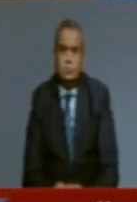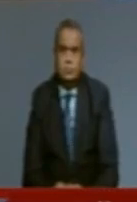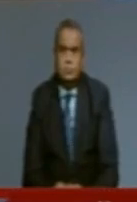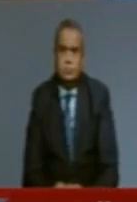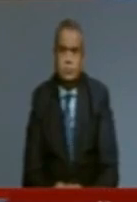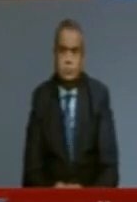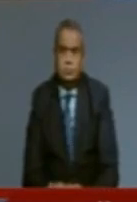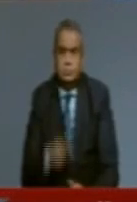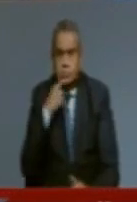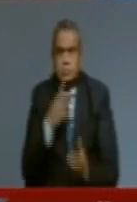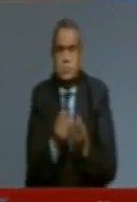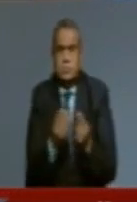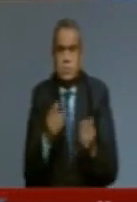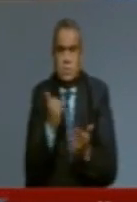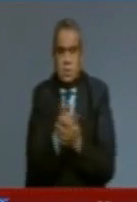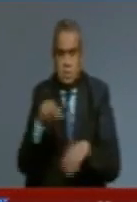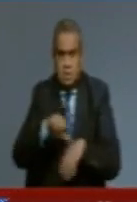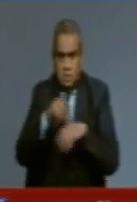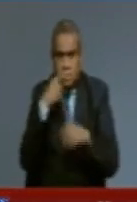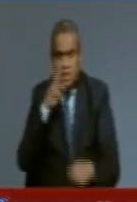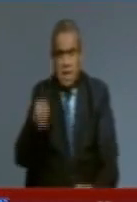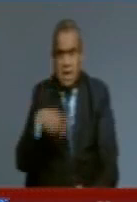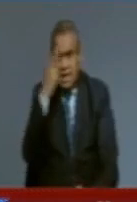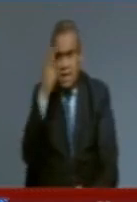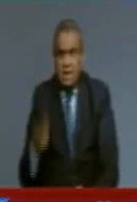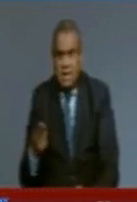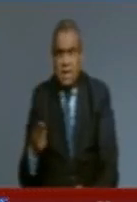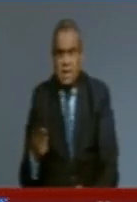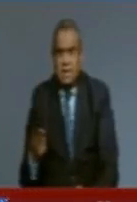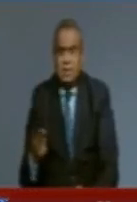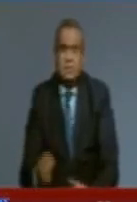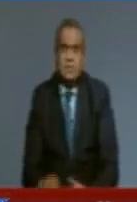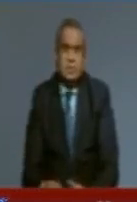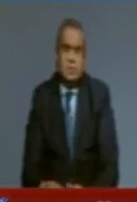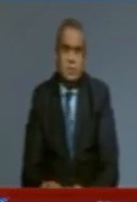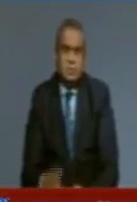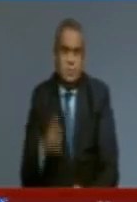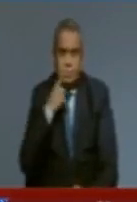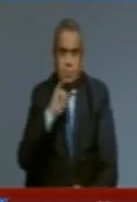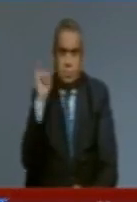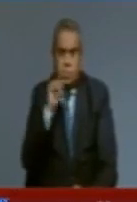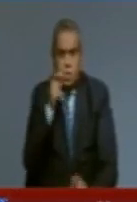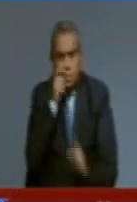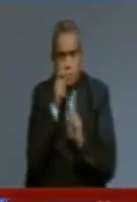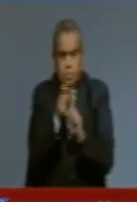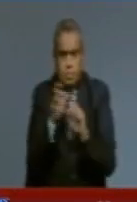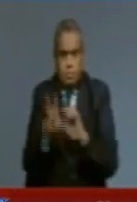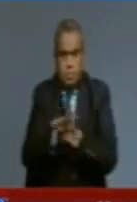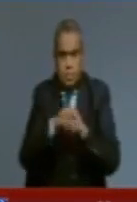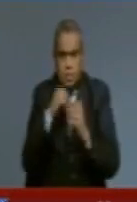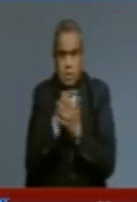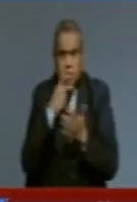وللكثير من المهم أننا الكنيسة التي تهتم بالخلافة الرسولية